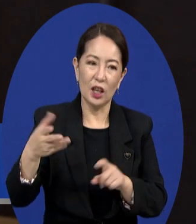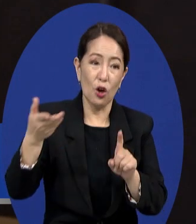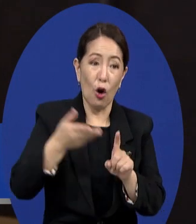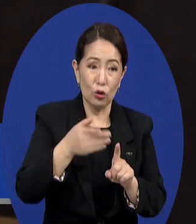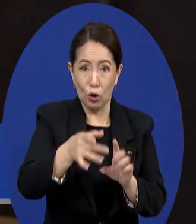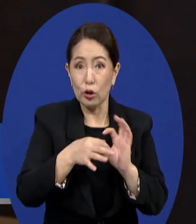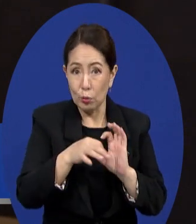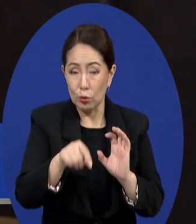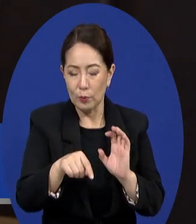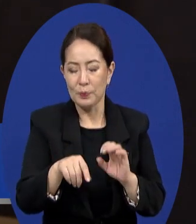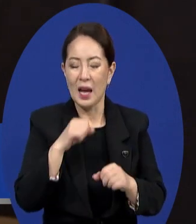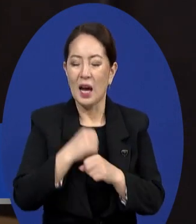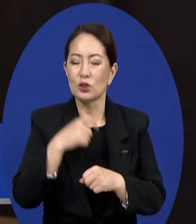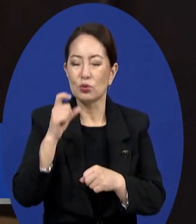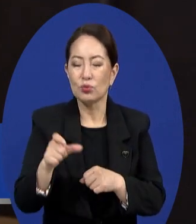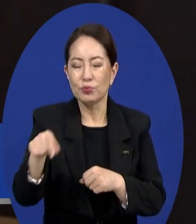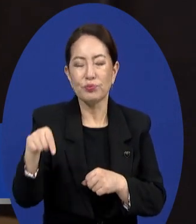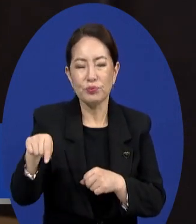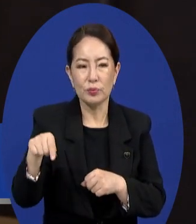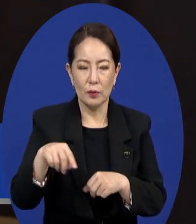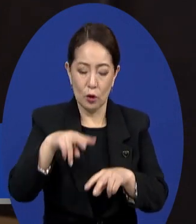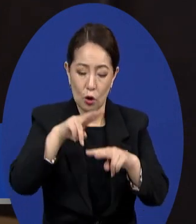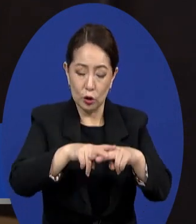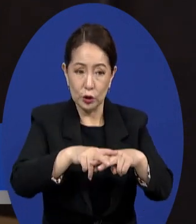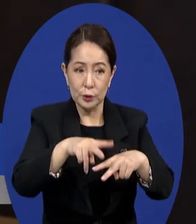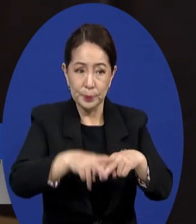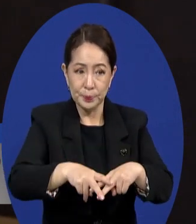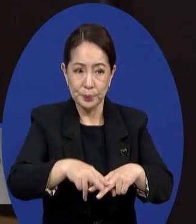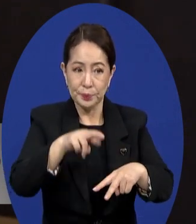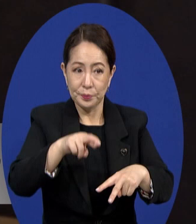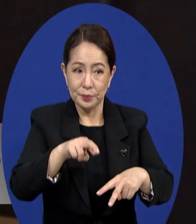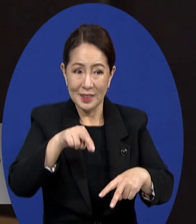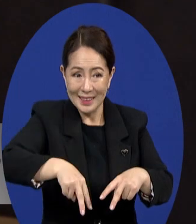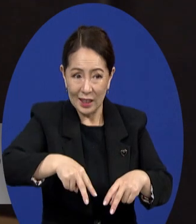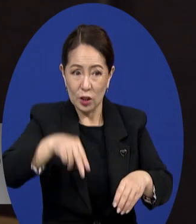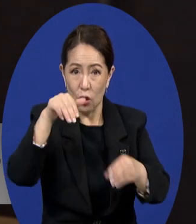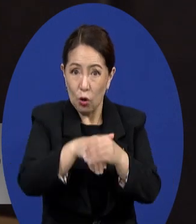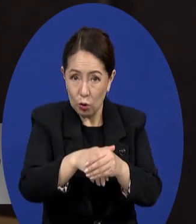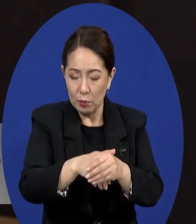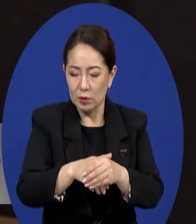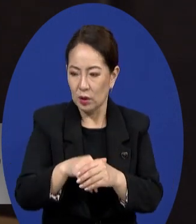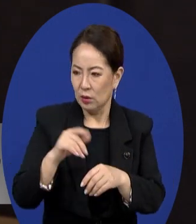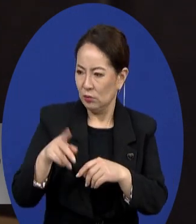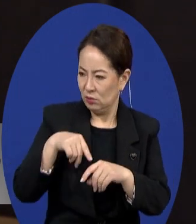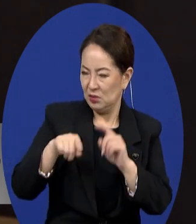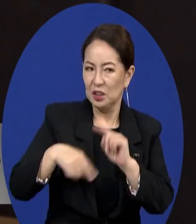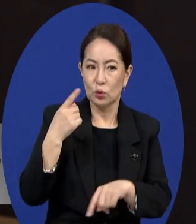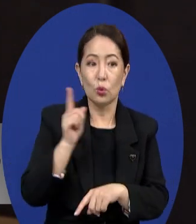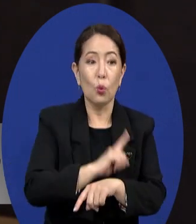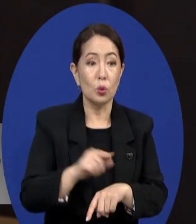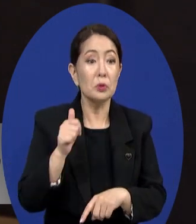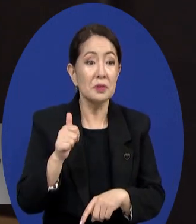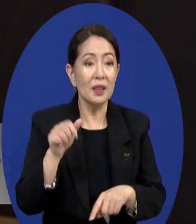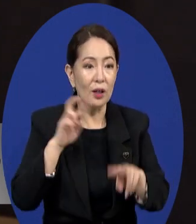дээр албан тушаалтанд ял хорхилыг оногдуулах нь илүү үр ашигтай юм а гэдэг Америкийн нэгэн улсын криминологийн судлаачид